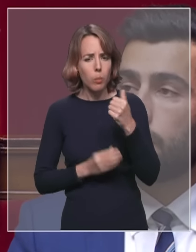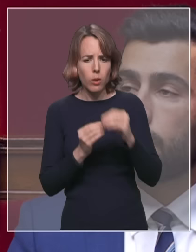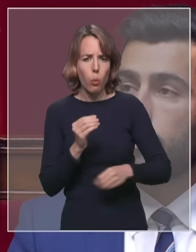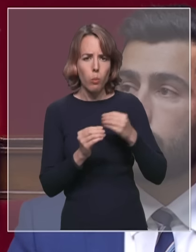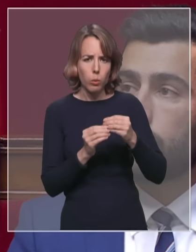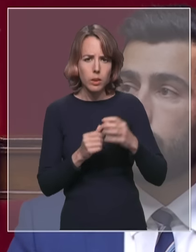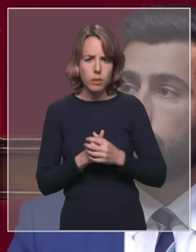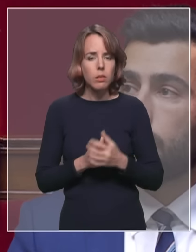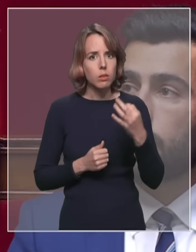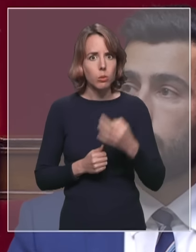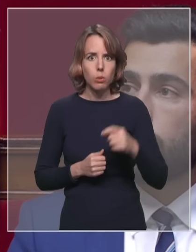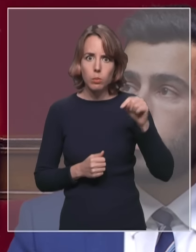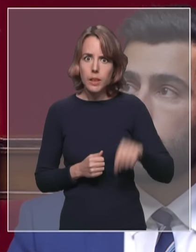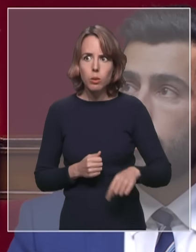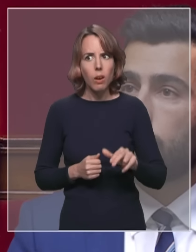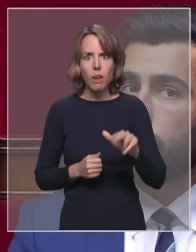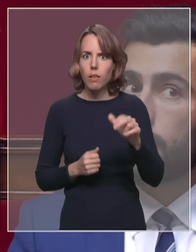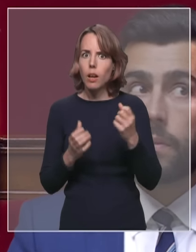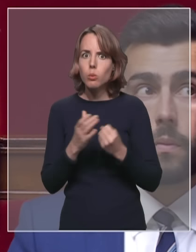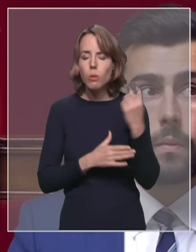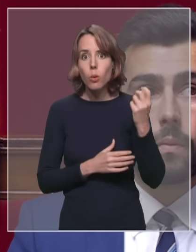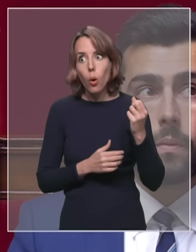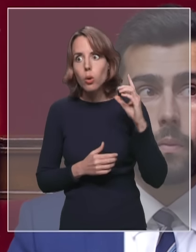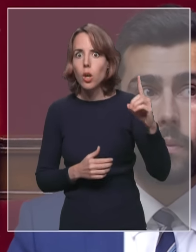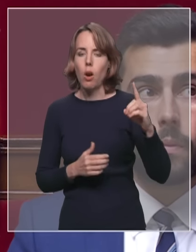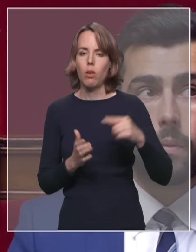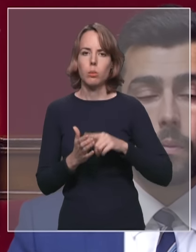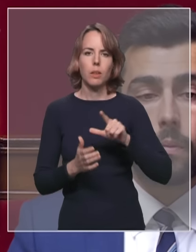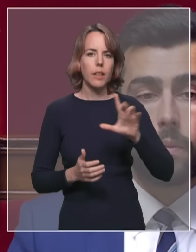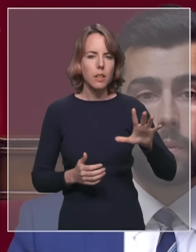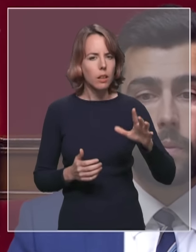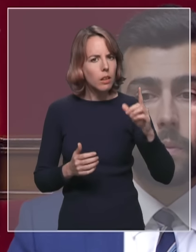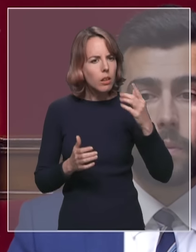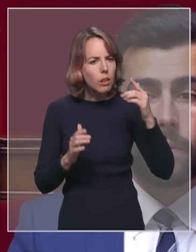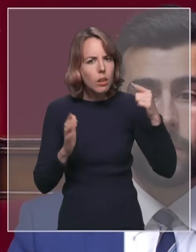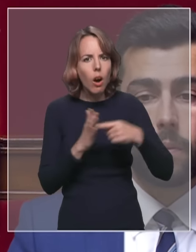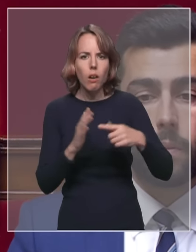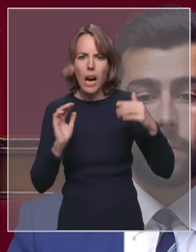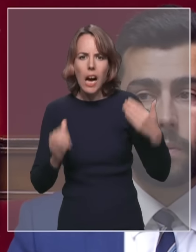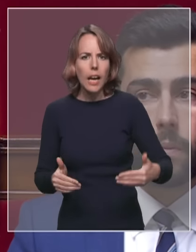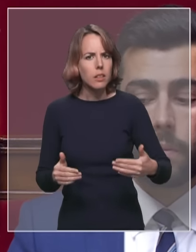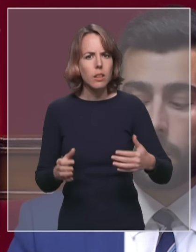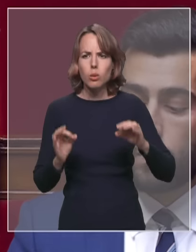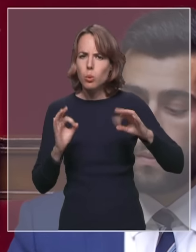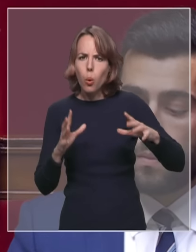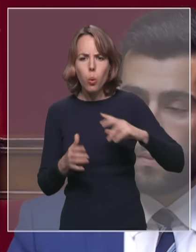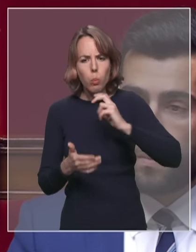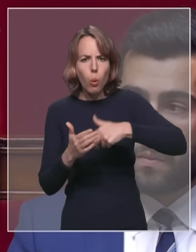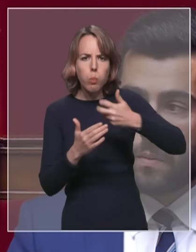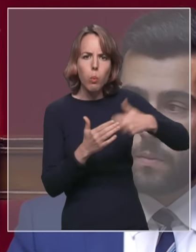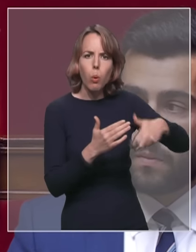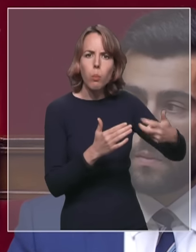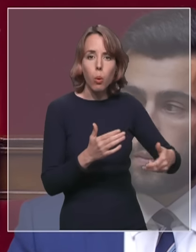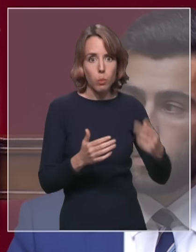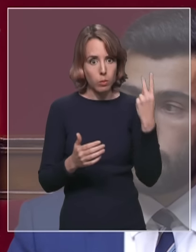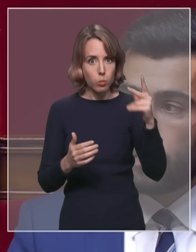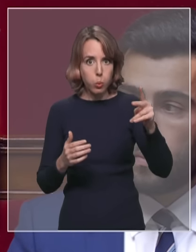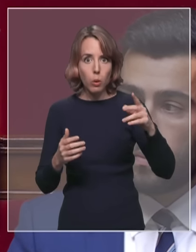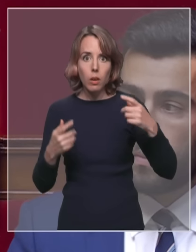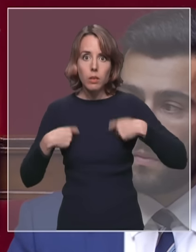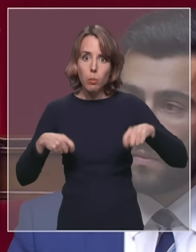devrait atteindre un nouveau record en 2025. Quand cesserez-vous ce matraquage fiscal, alors que votre gouvernement est incapable de réduire les dépenses les plus